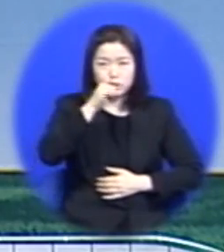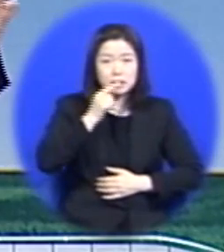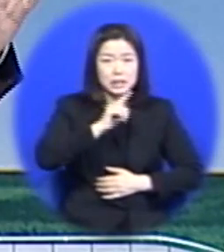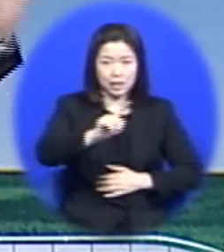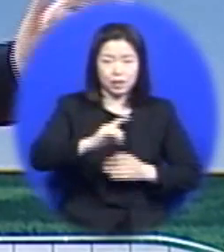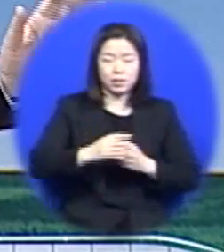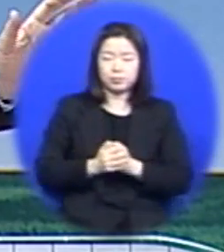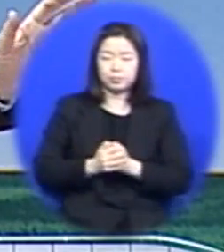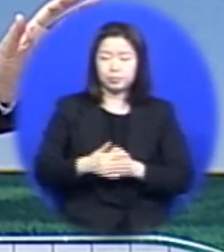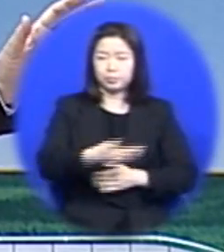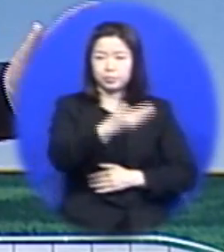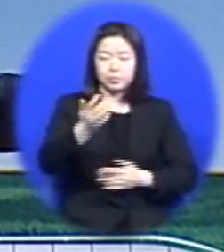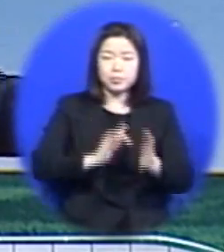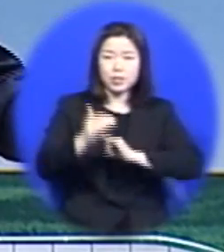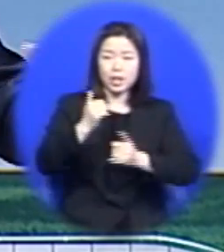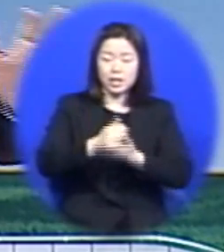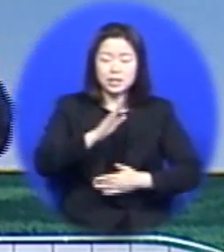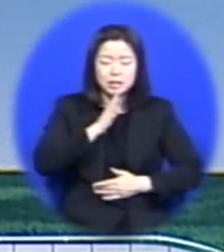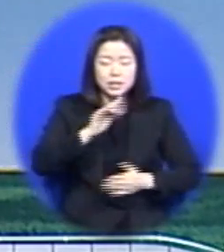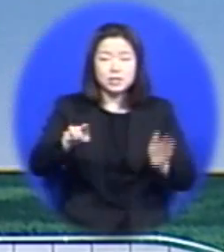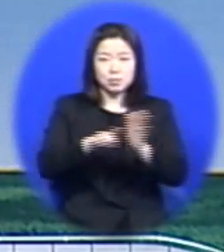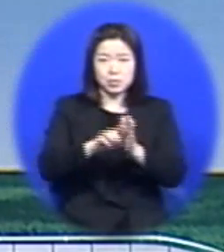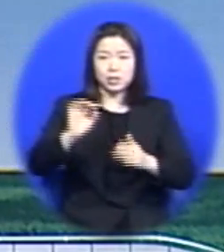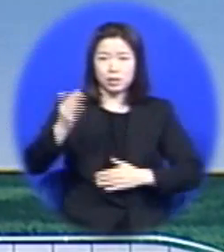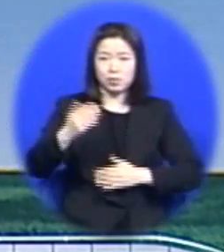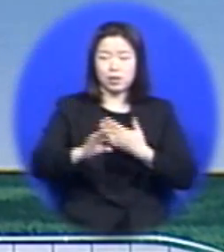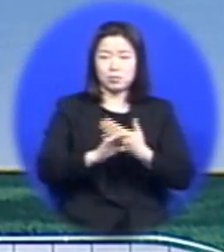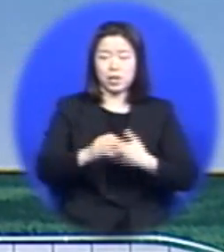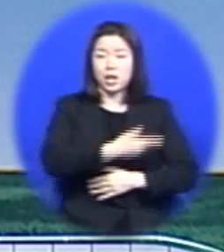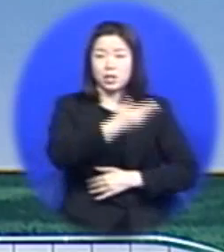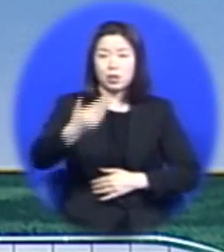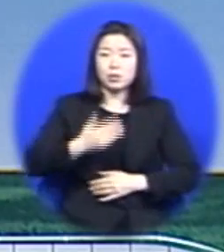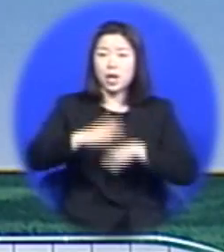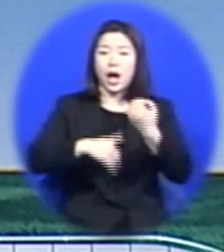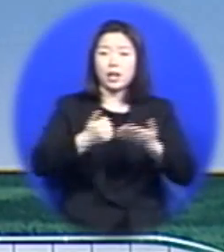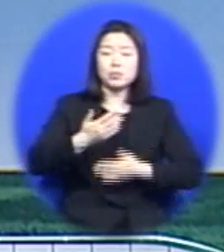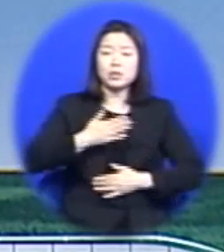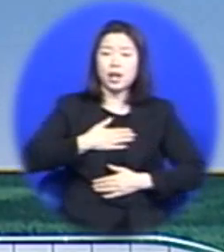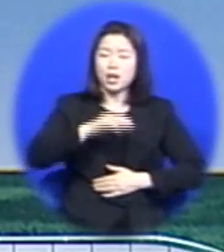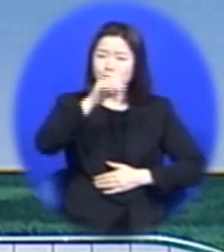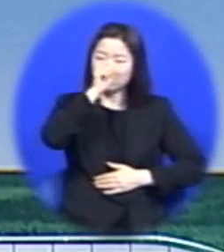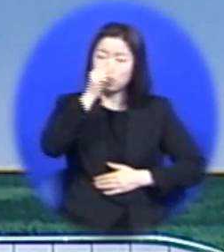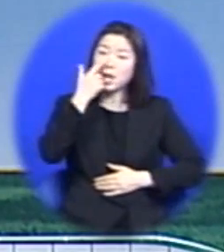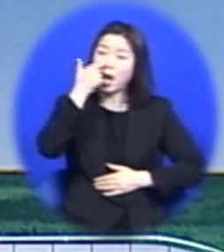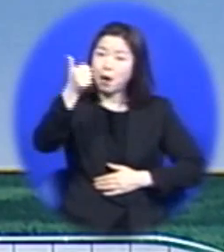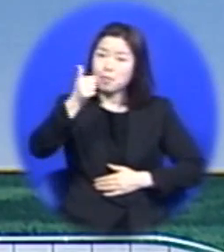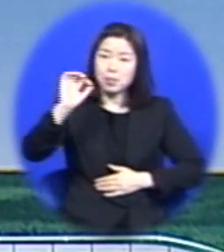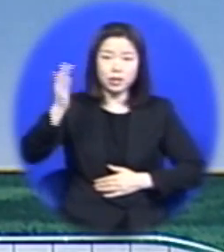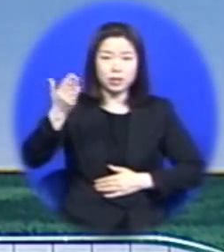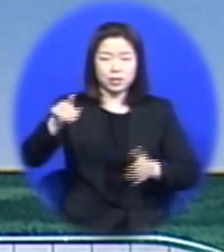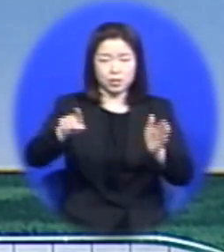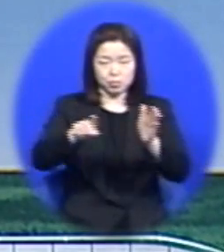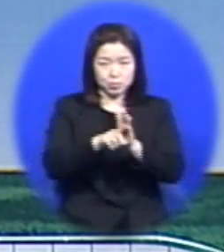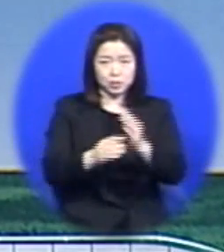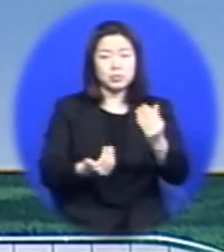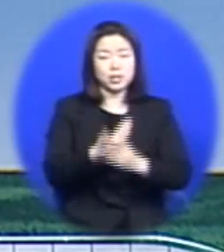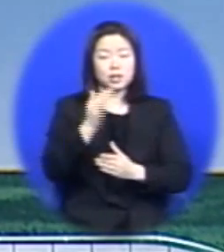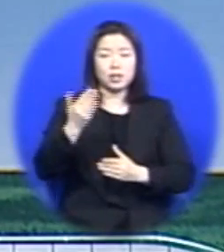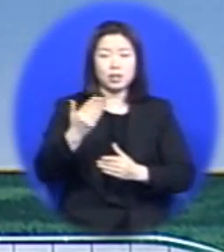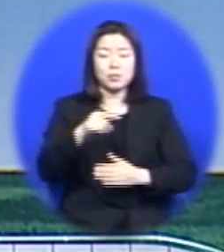여러분이 예수님을 진짜 믿게 되면 여러분이 하나님이 나의 좋으신 아빠가 되셨다고 하는 믿음이 생깁니다.